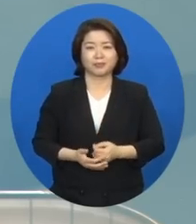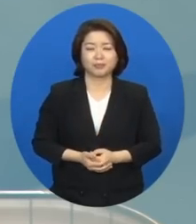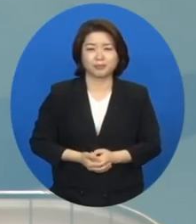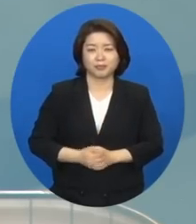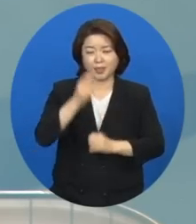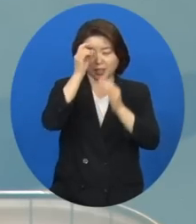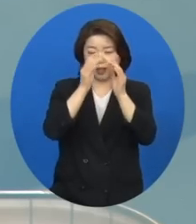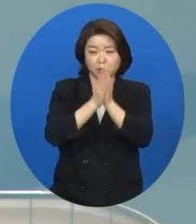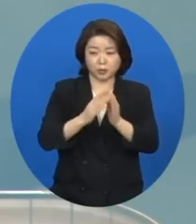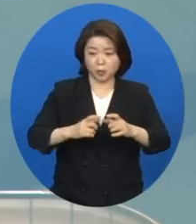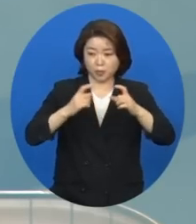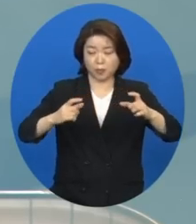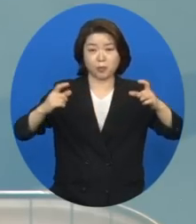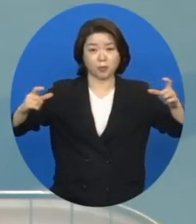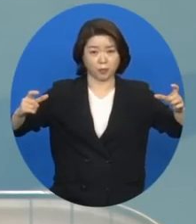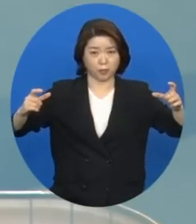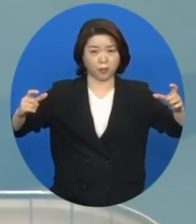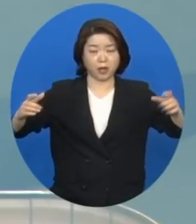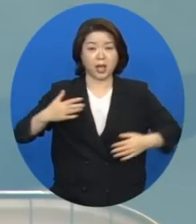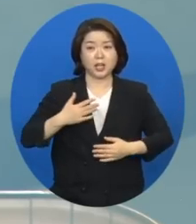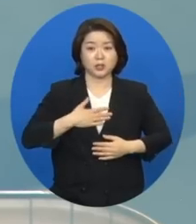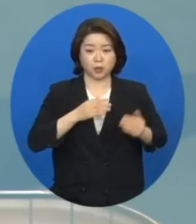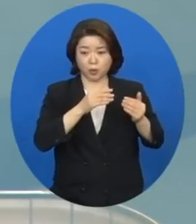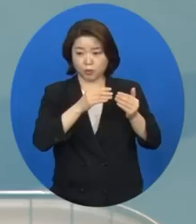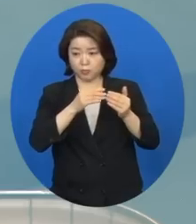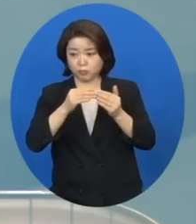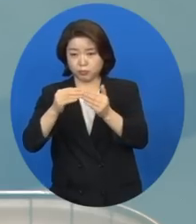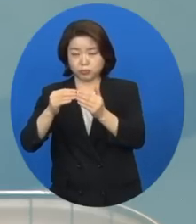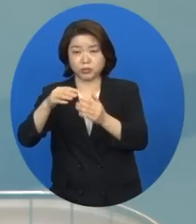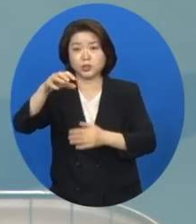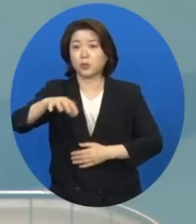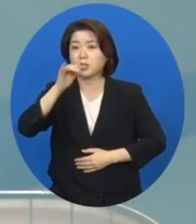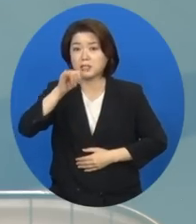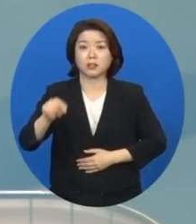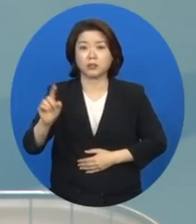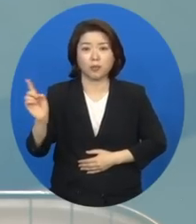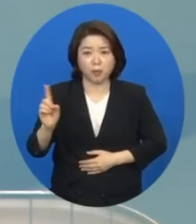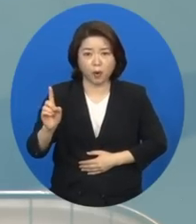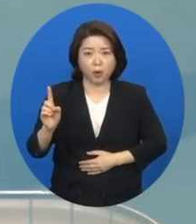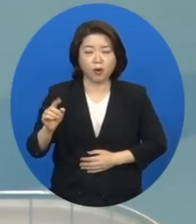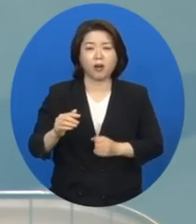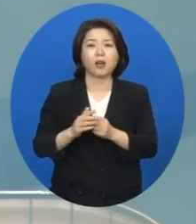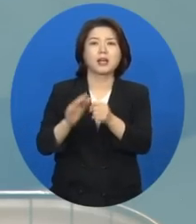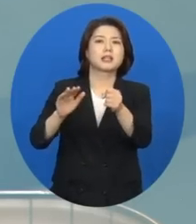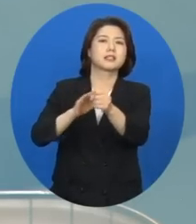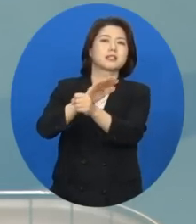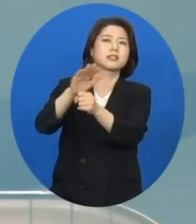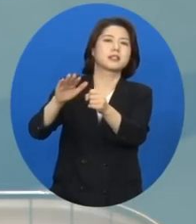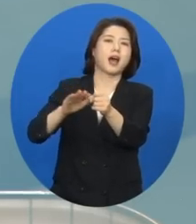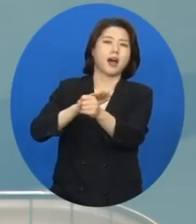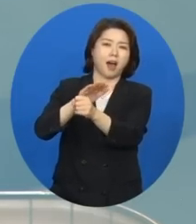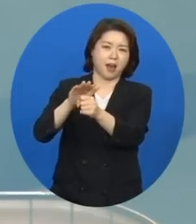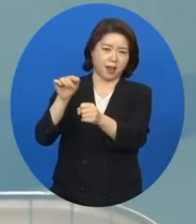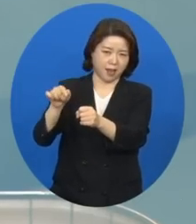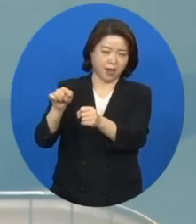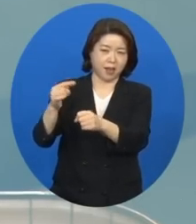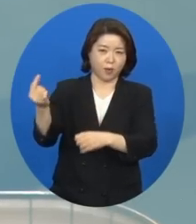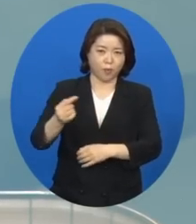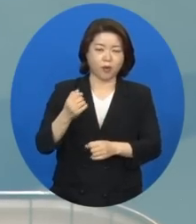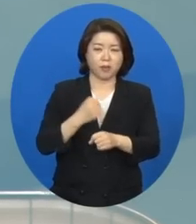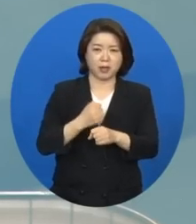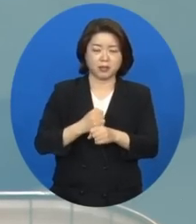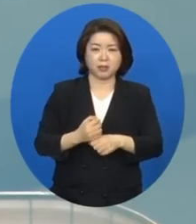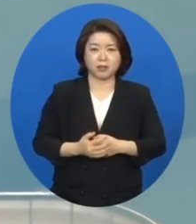기도의 지경을 넓혀주시면서 주님이 저를 부르신 곳이 있었어요. 그 자리가 어디냐면 사랑이었어요. 예수님과